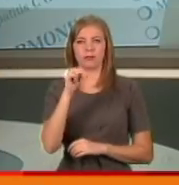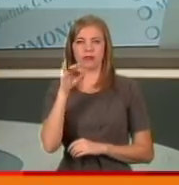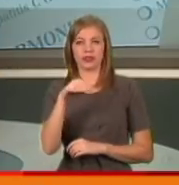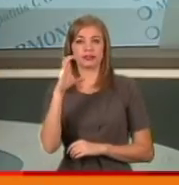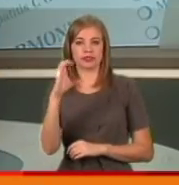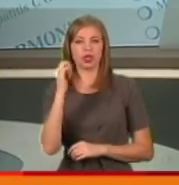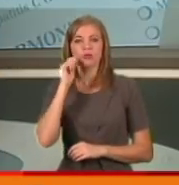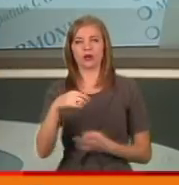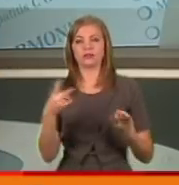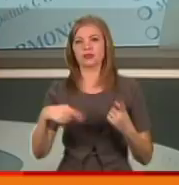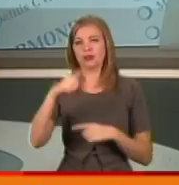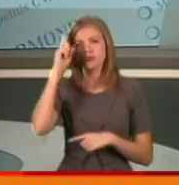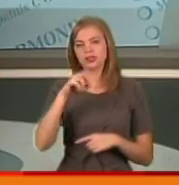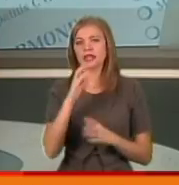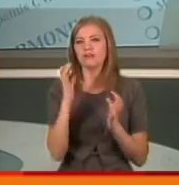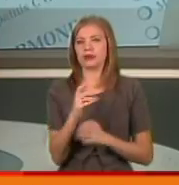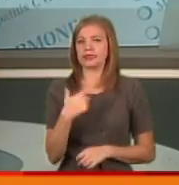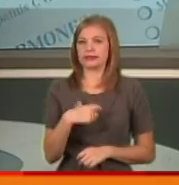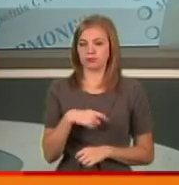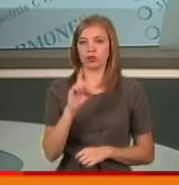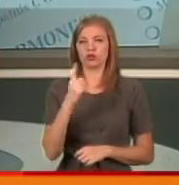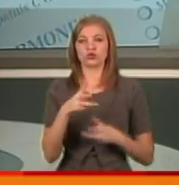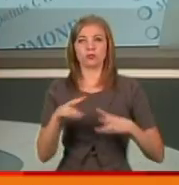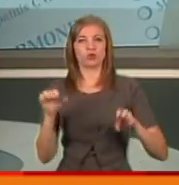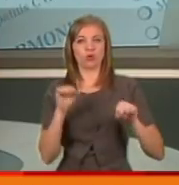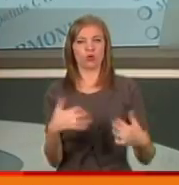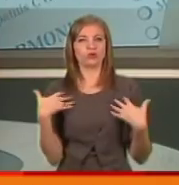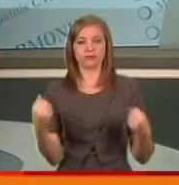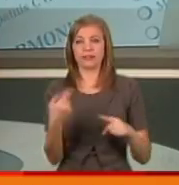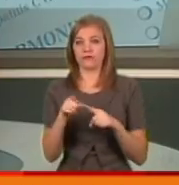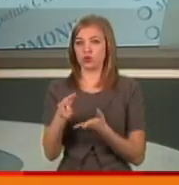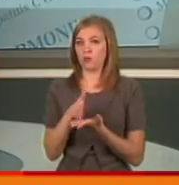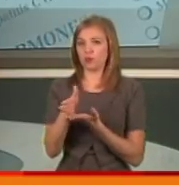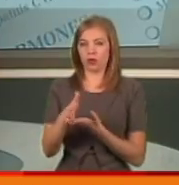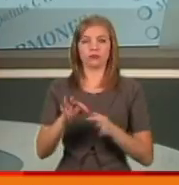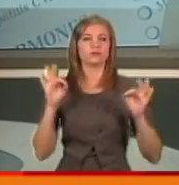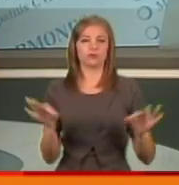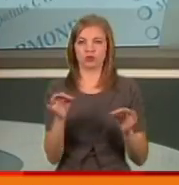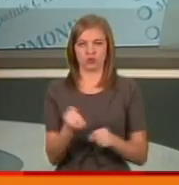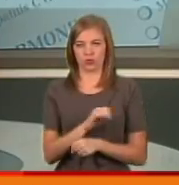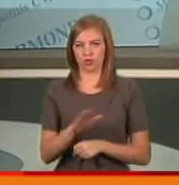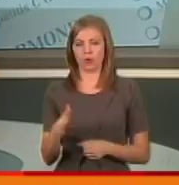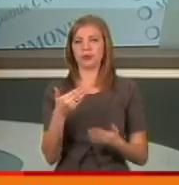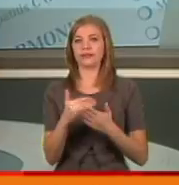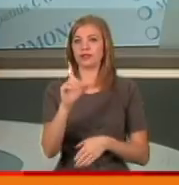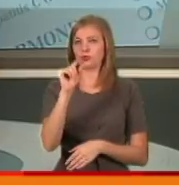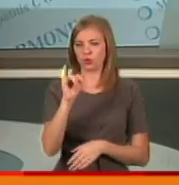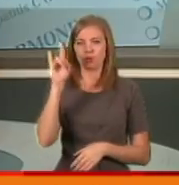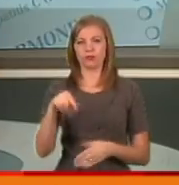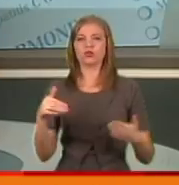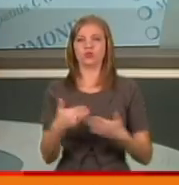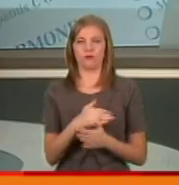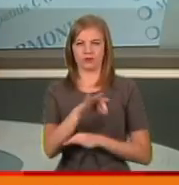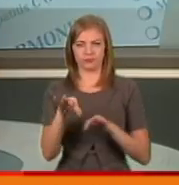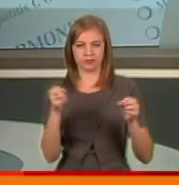і українцям треба знати, як вберегти себе, адже Мінохорони здоров'я в цьому напрямку нічого не робить. Від понеділка у вікнах